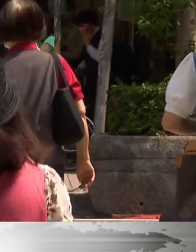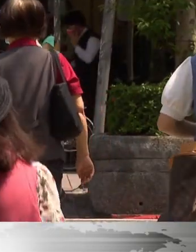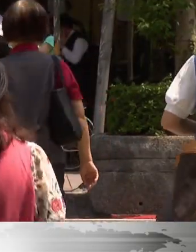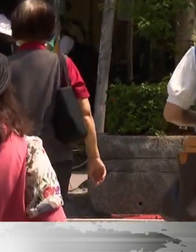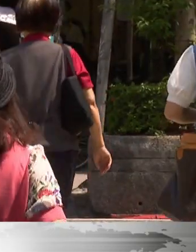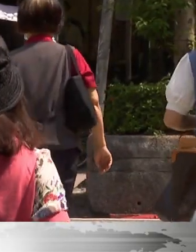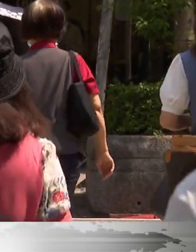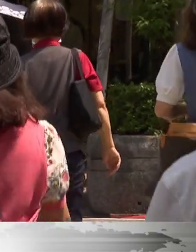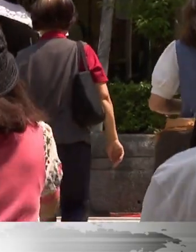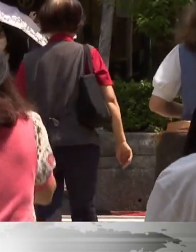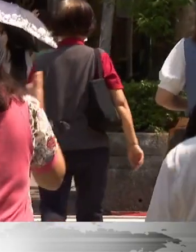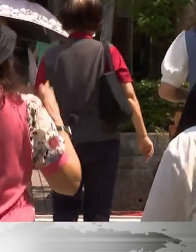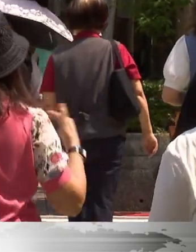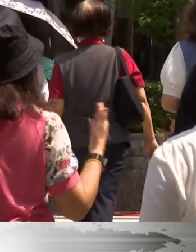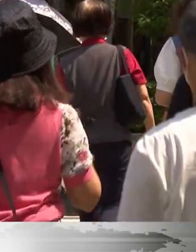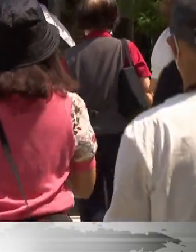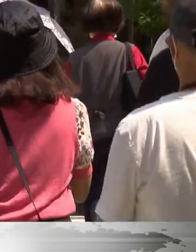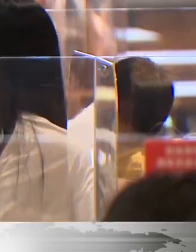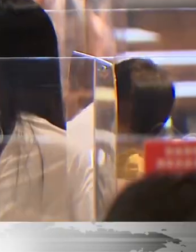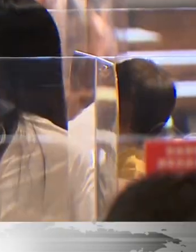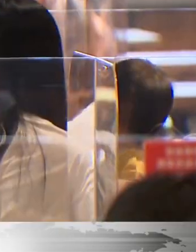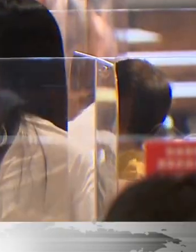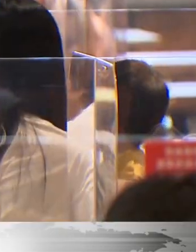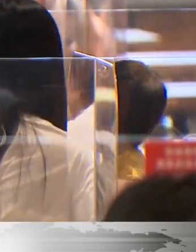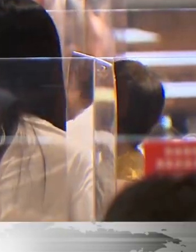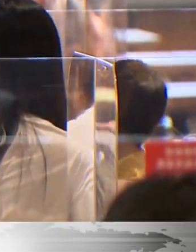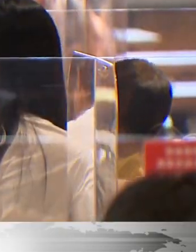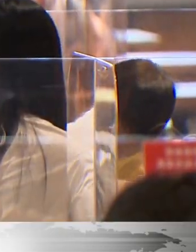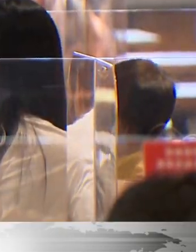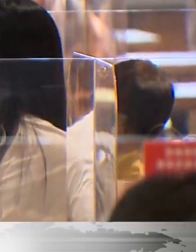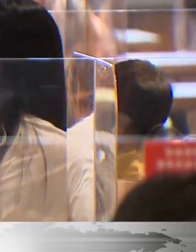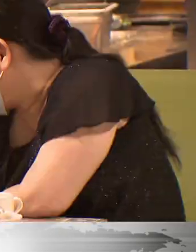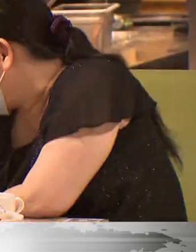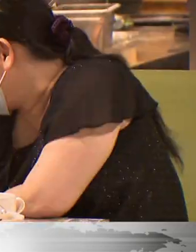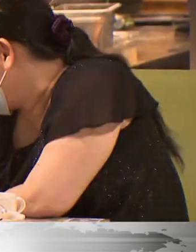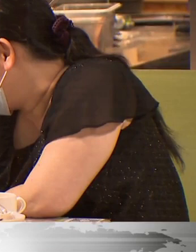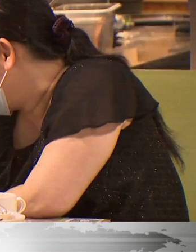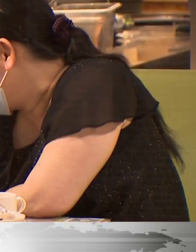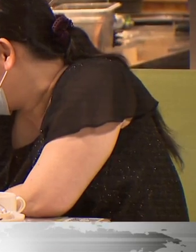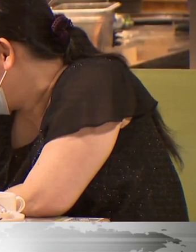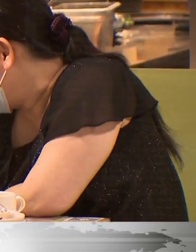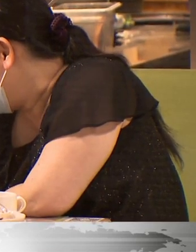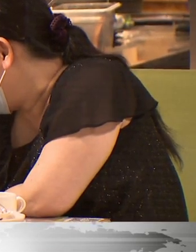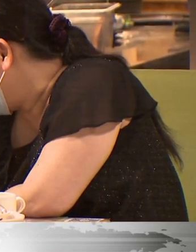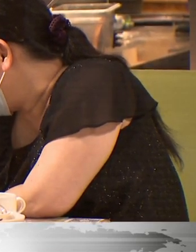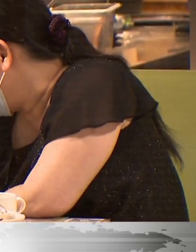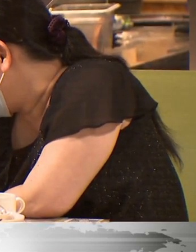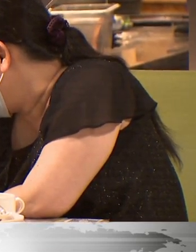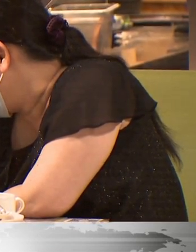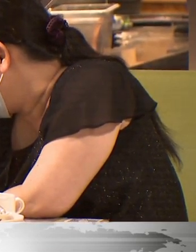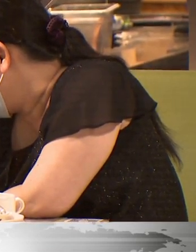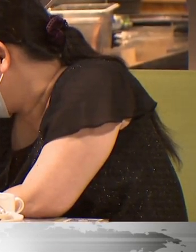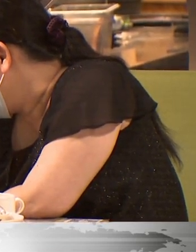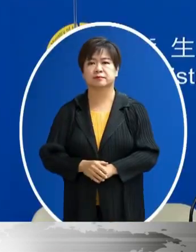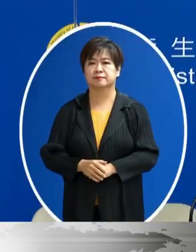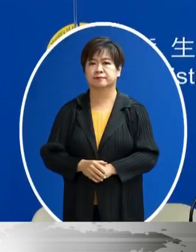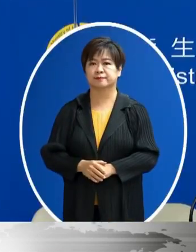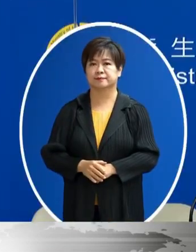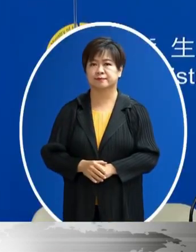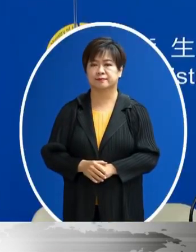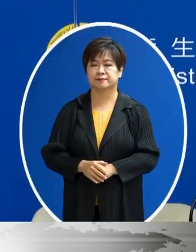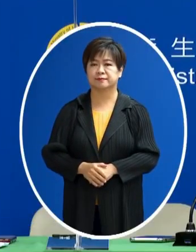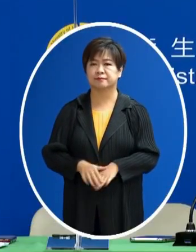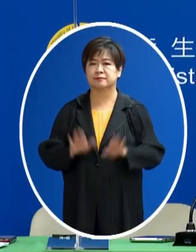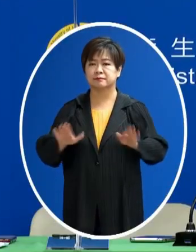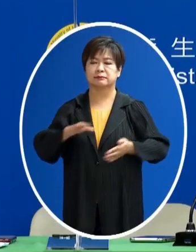BA.5. It advised the public to exercise caution, but said there are currently no plans to implement stricter public health measures. 目前来讲，我们